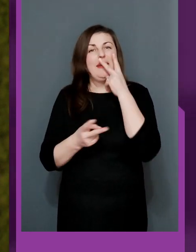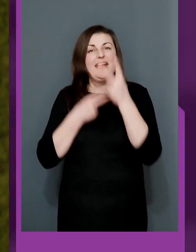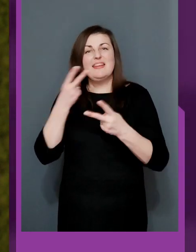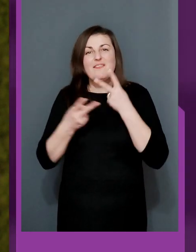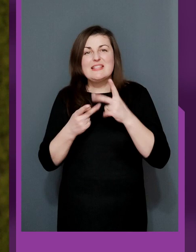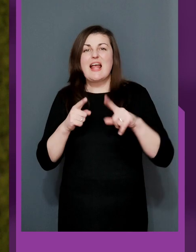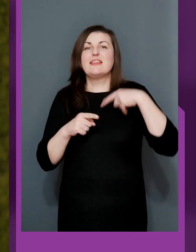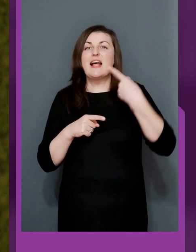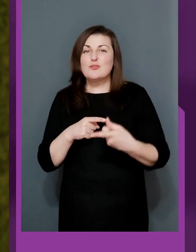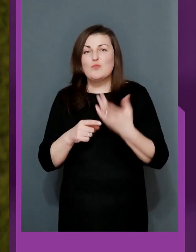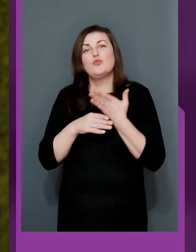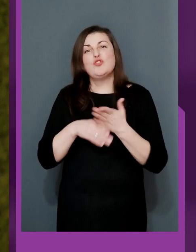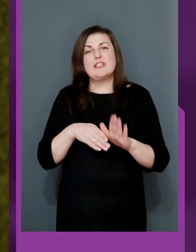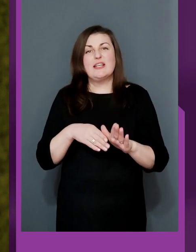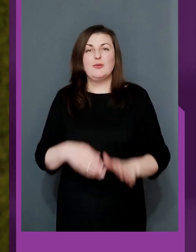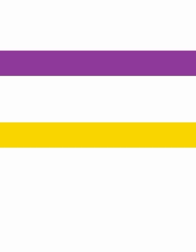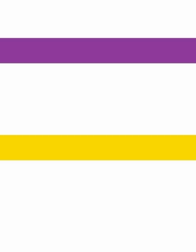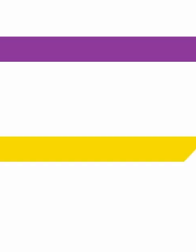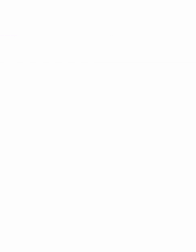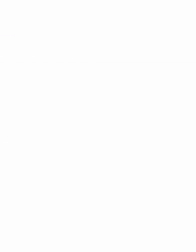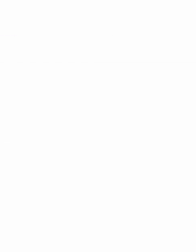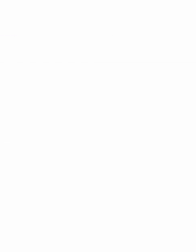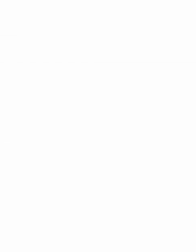дивіться наступну части